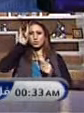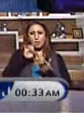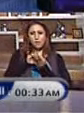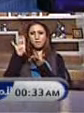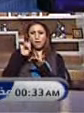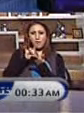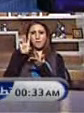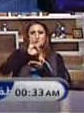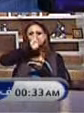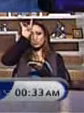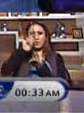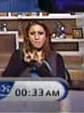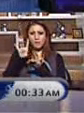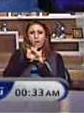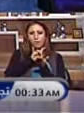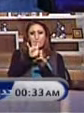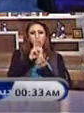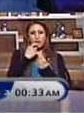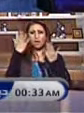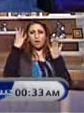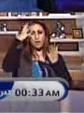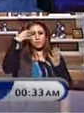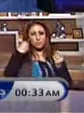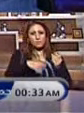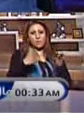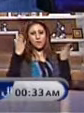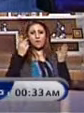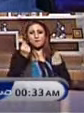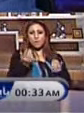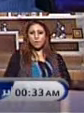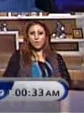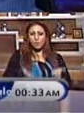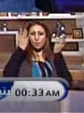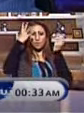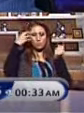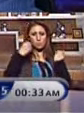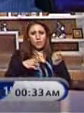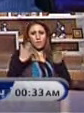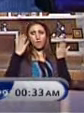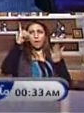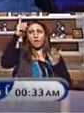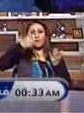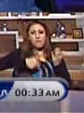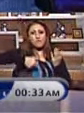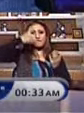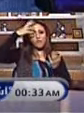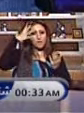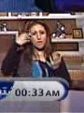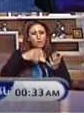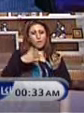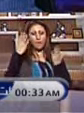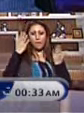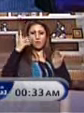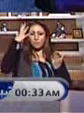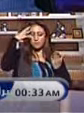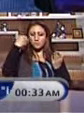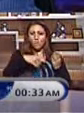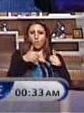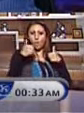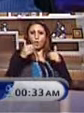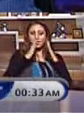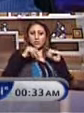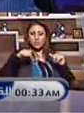والجن يا رب العالمين اللهم ارزقها من عندك رزقا رغدا يا اكرم الاكرمين وانزل عليها من بركاتك وخيرات